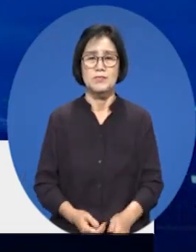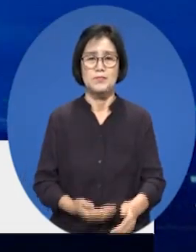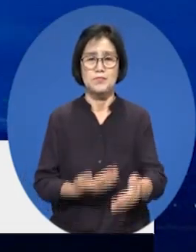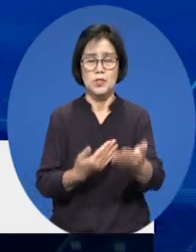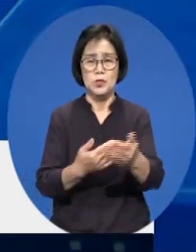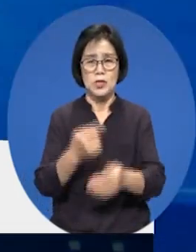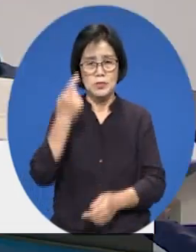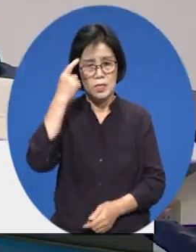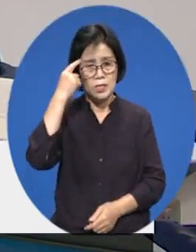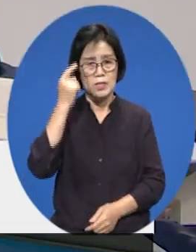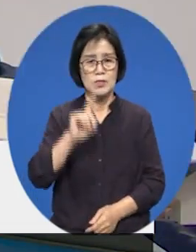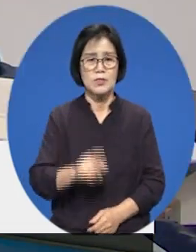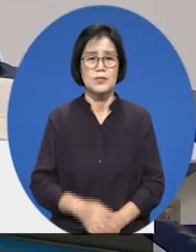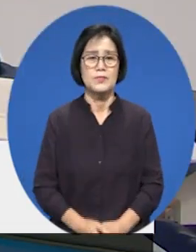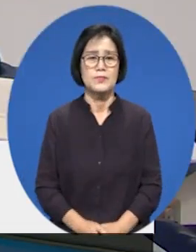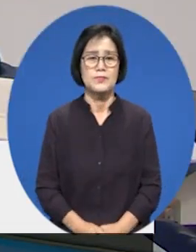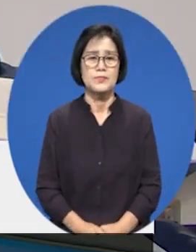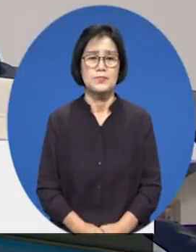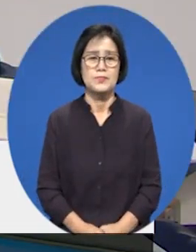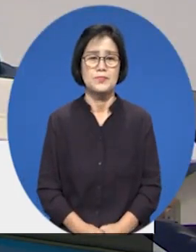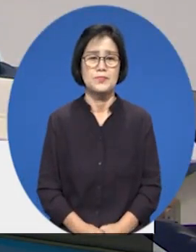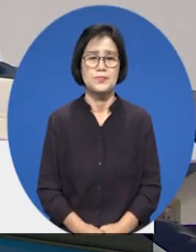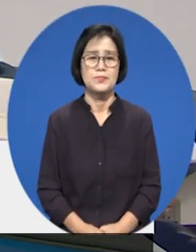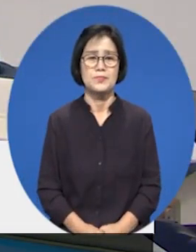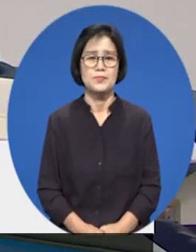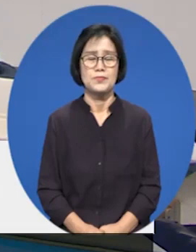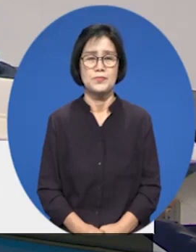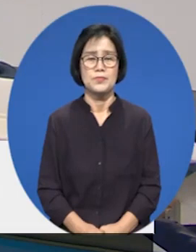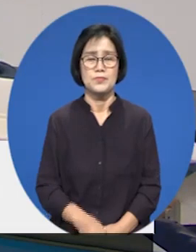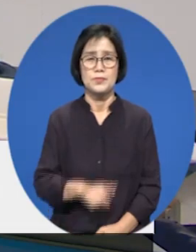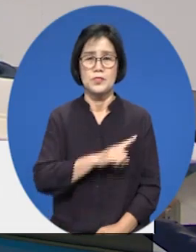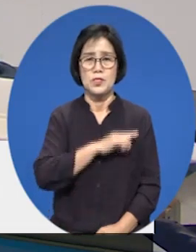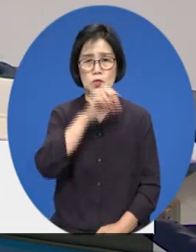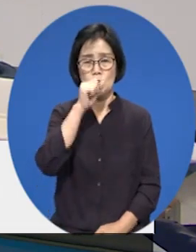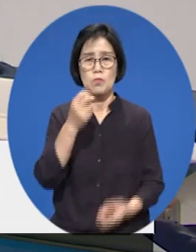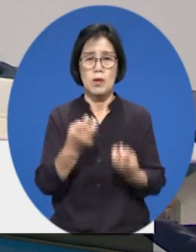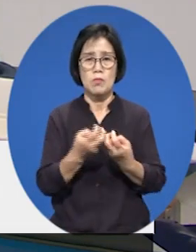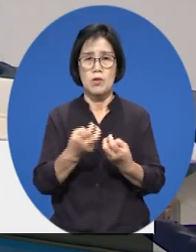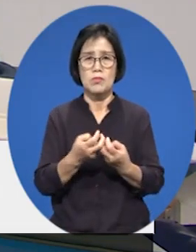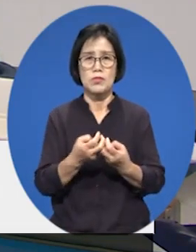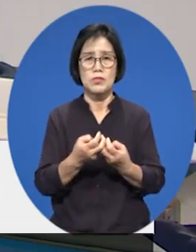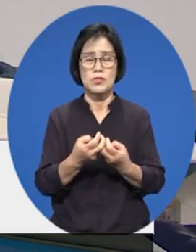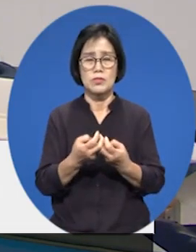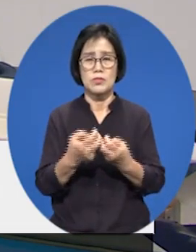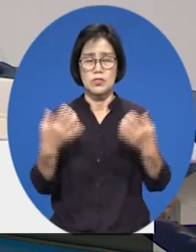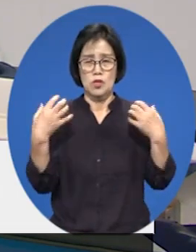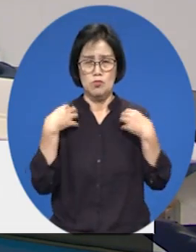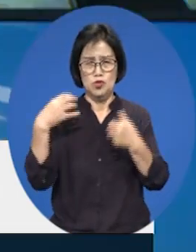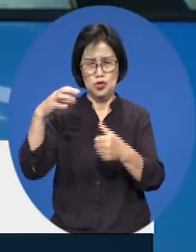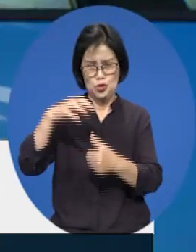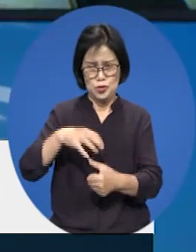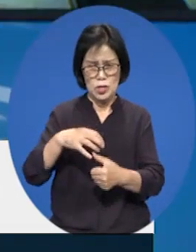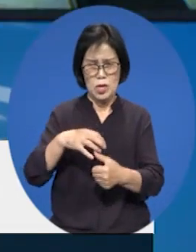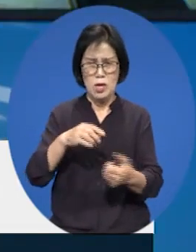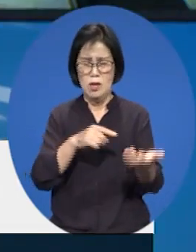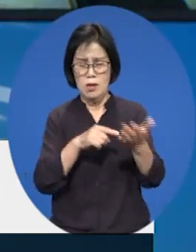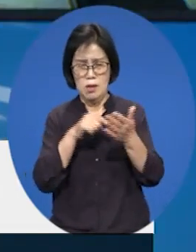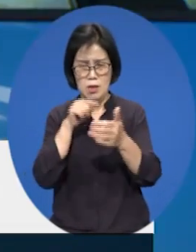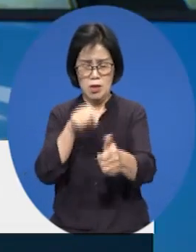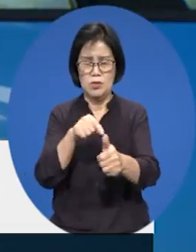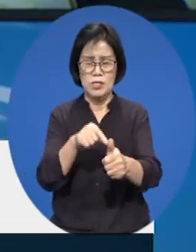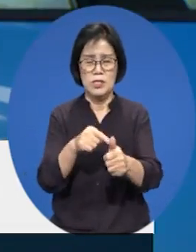카카오 상승한 등등에 대해서 어떻게 평가 아시는지요 제일 좋은건 은 정부의 규제 나오기 전에 스스로 이미 뭐